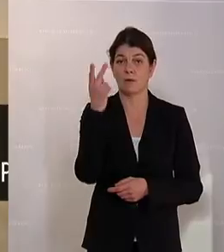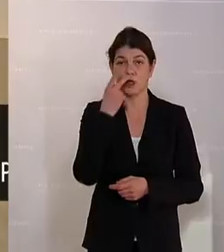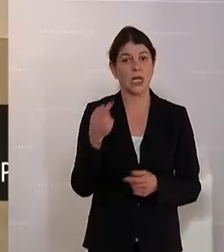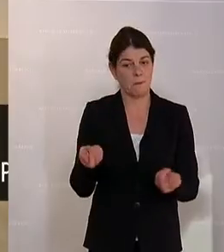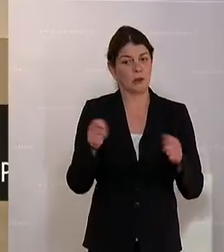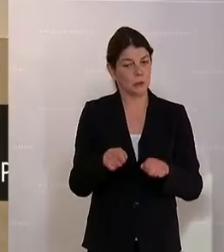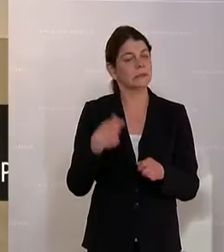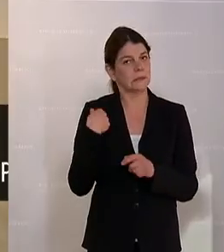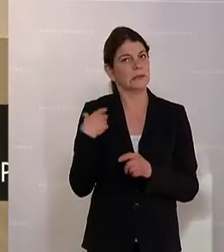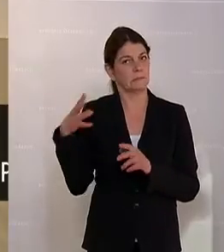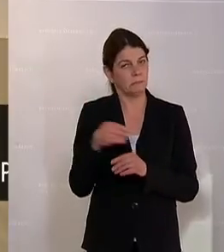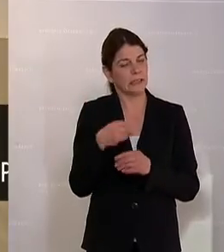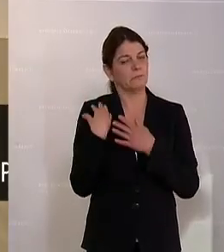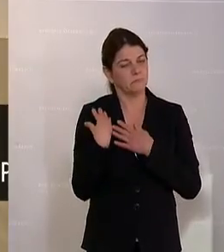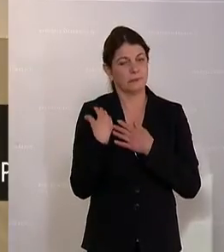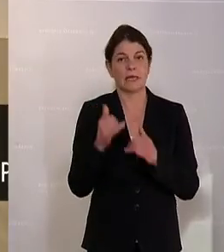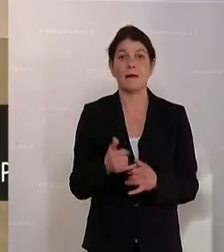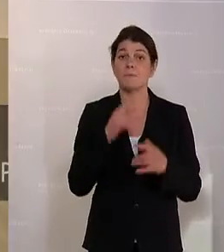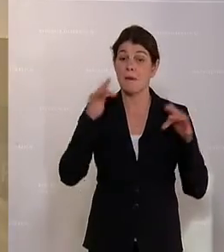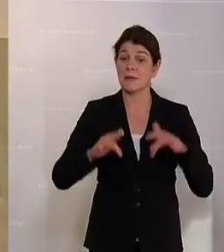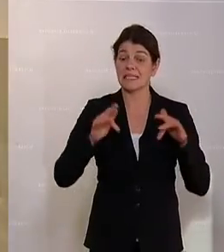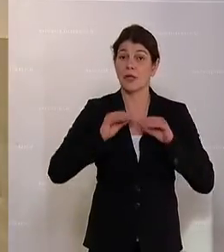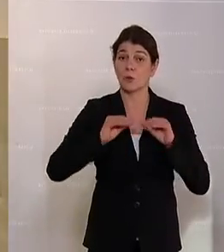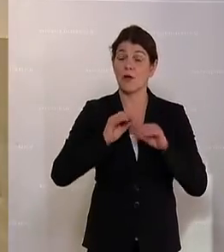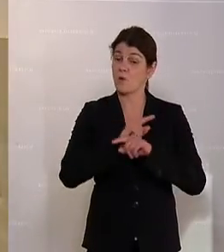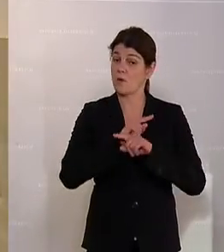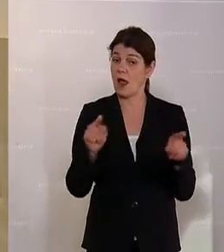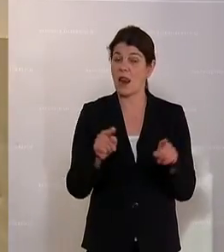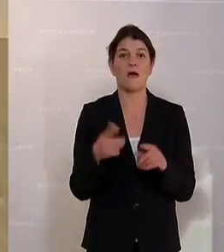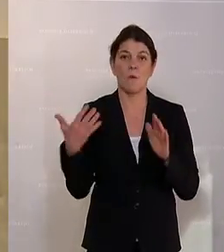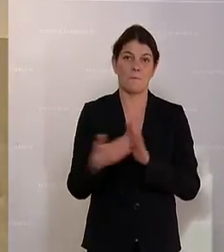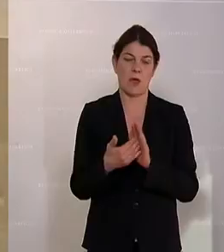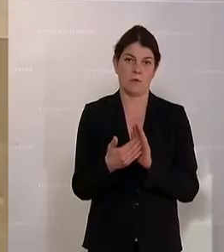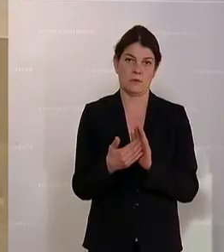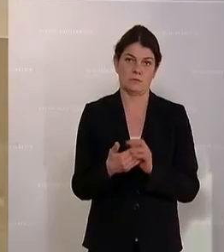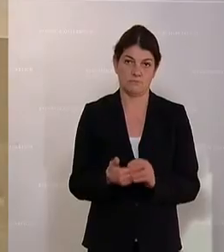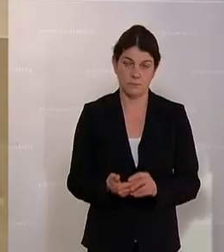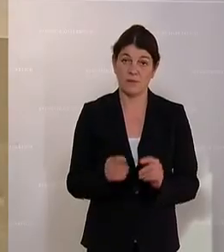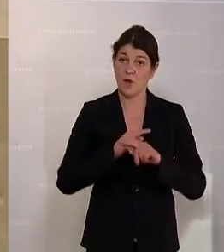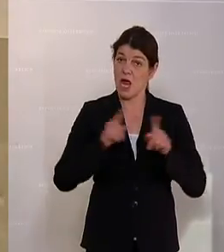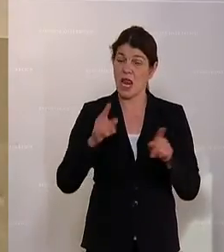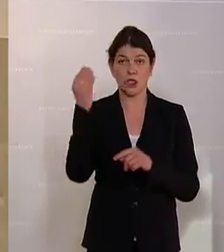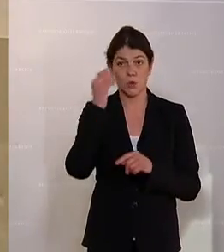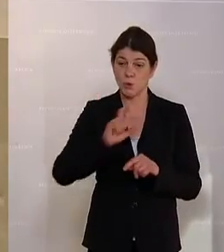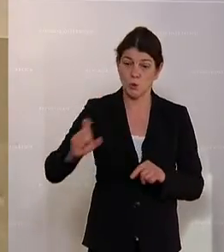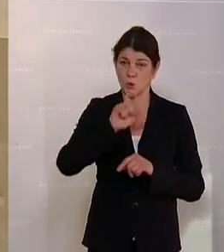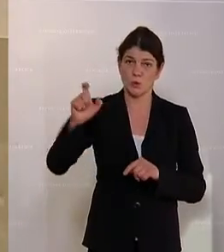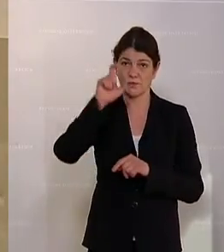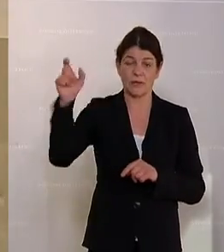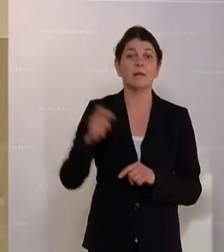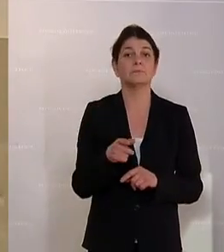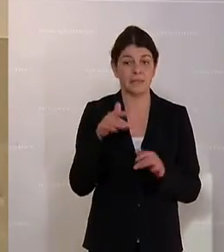Beschluss mit, der da lautet: Präsenzunterricht für all jene, die es benötigen. Für alle Schulstufen gilt